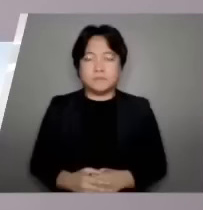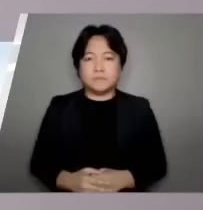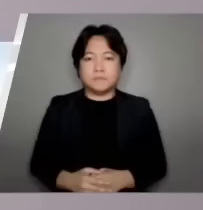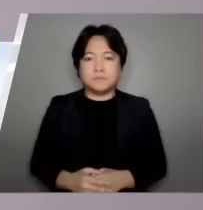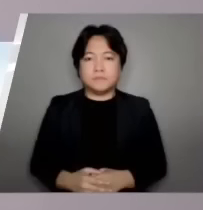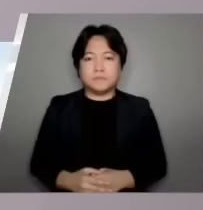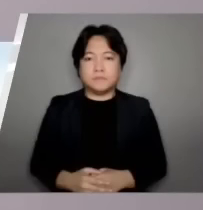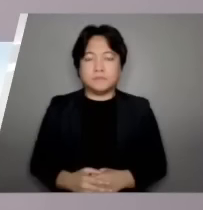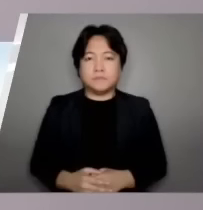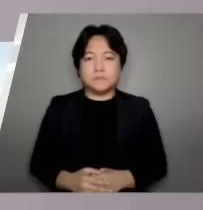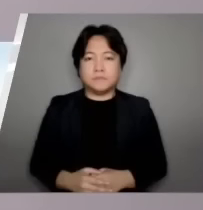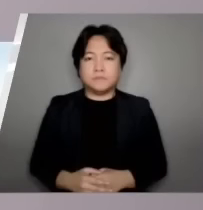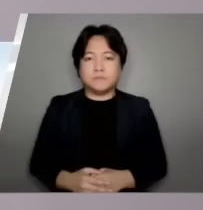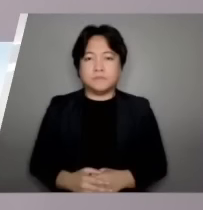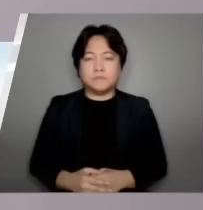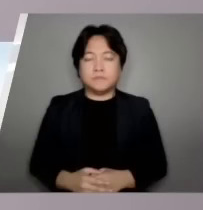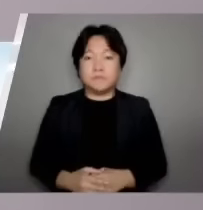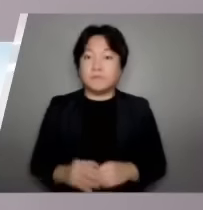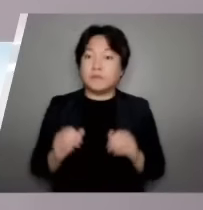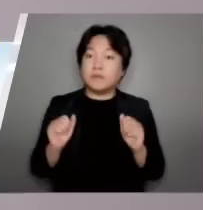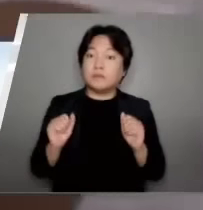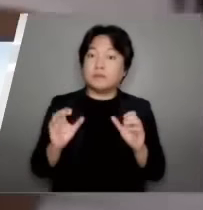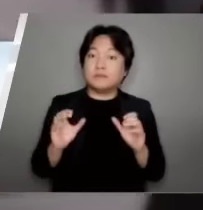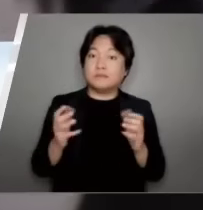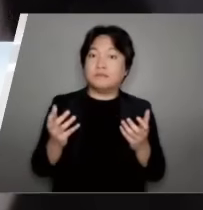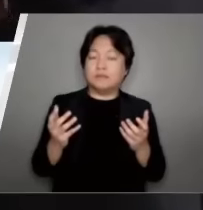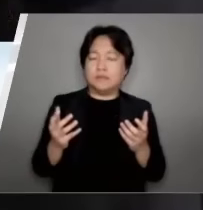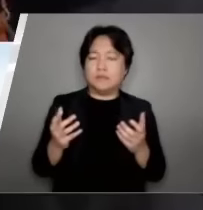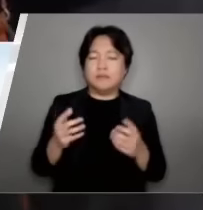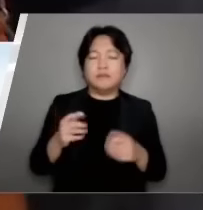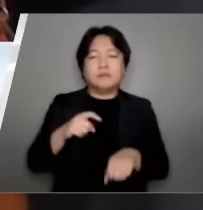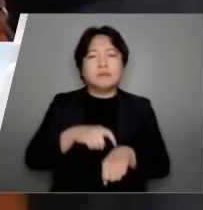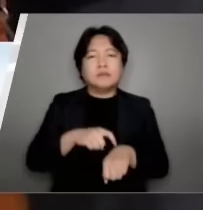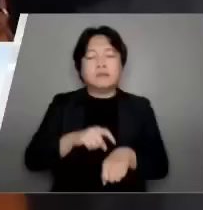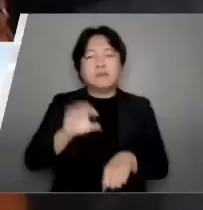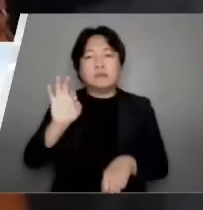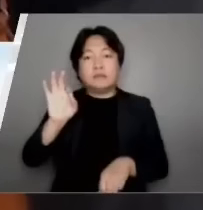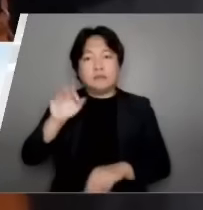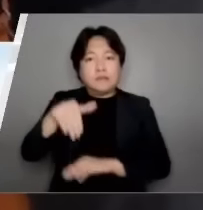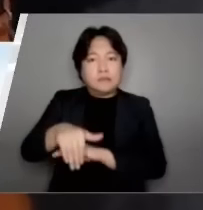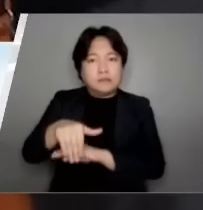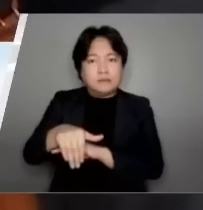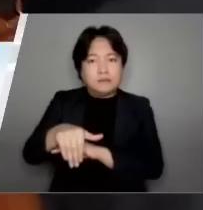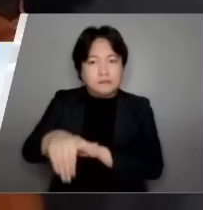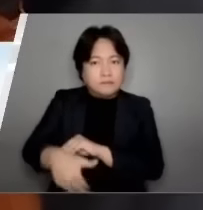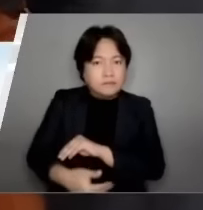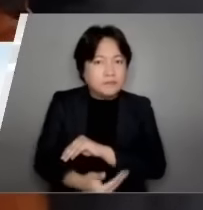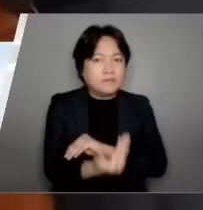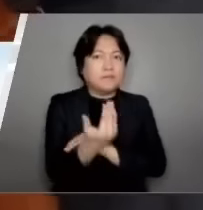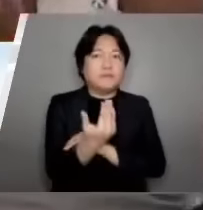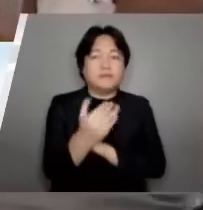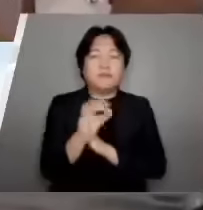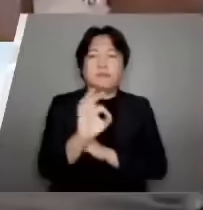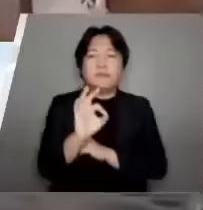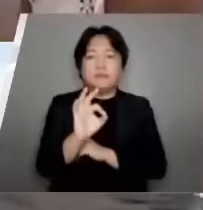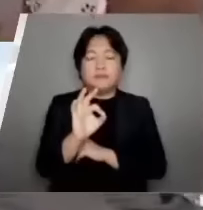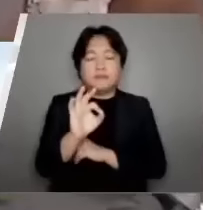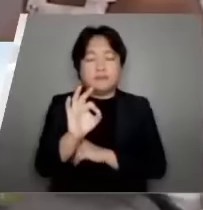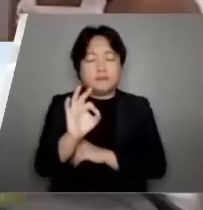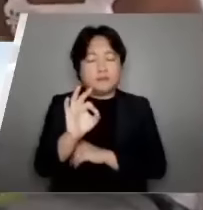Sinimulang i-shutdown ang air cooling system kaninang alas 9 ng gabi at magtatagal hanggang alas 9 ng umaga bukas. Higit isang oras pa lang ang